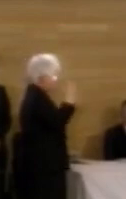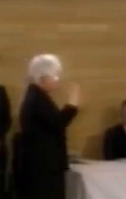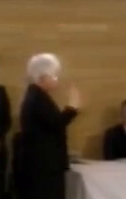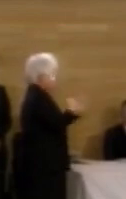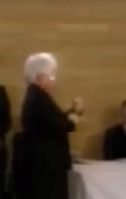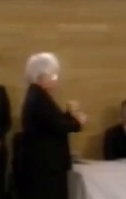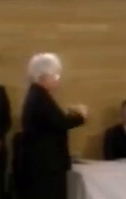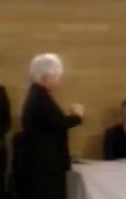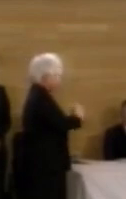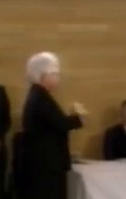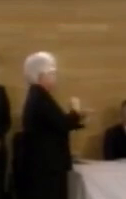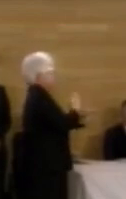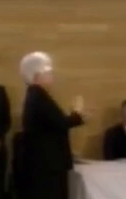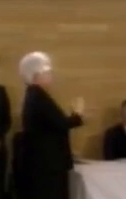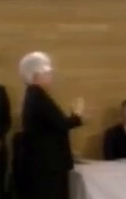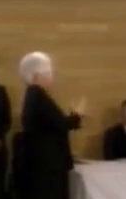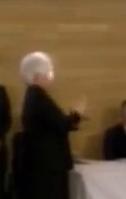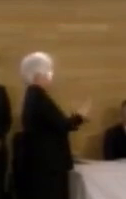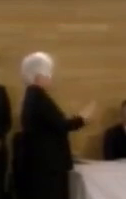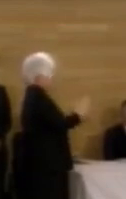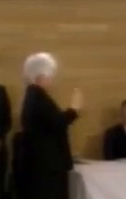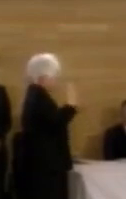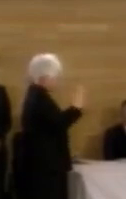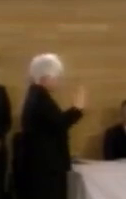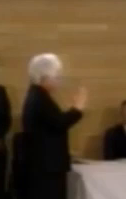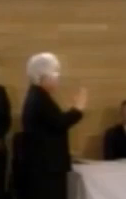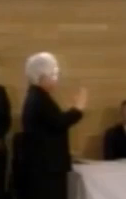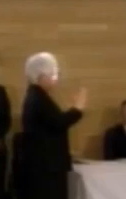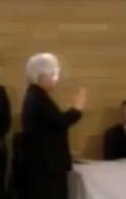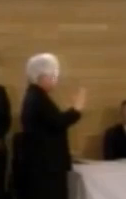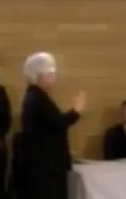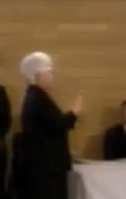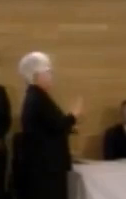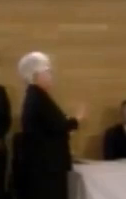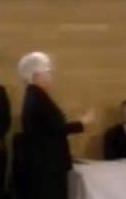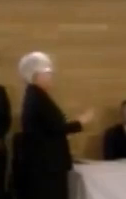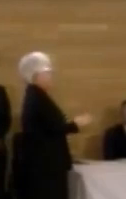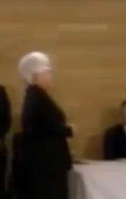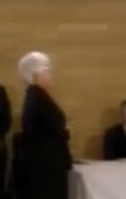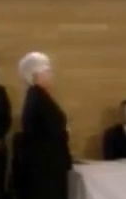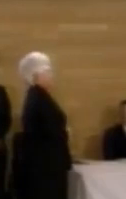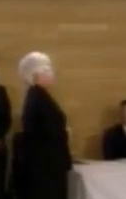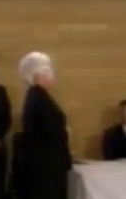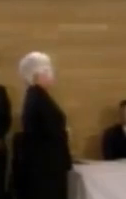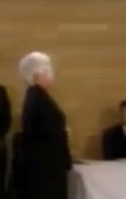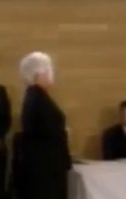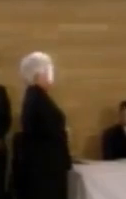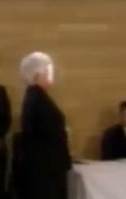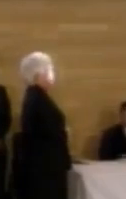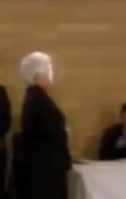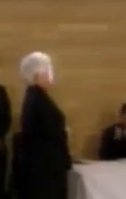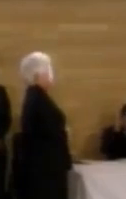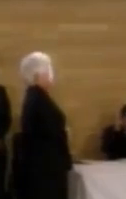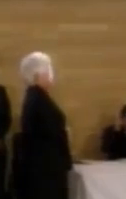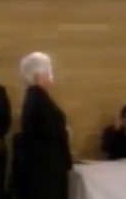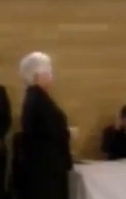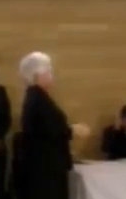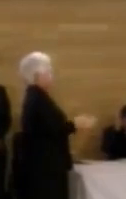み、全力を尽くしてまいる所存であります。結び